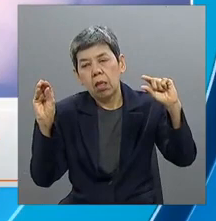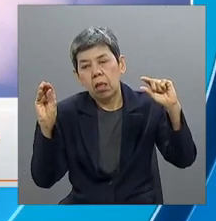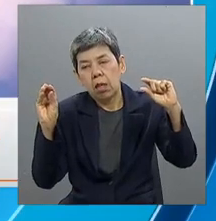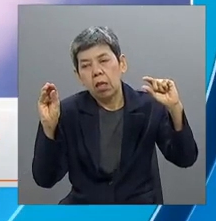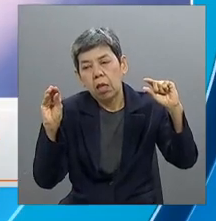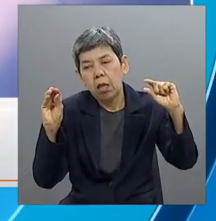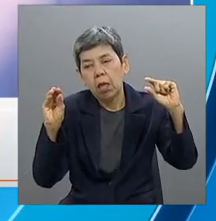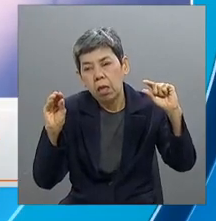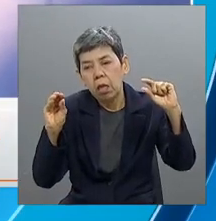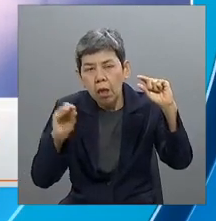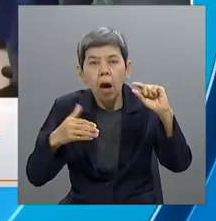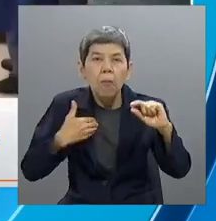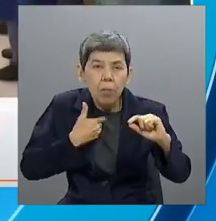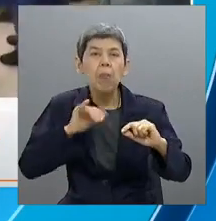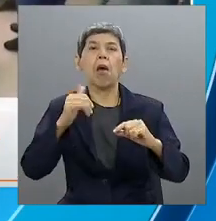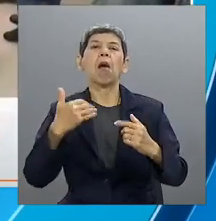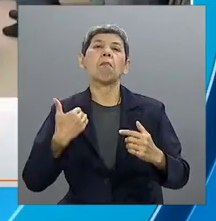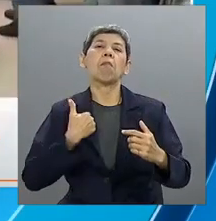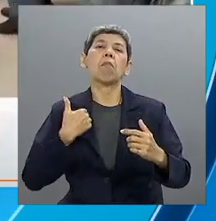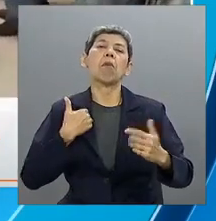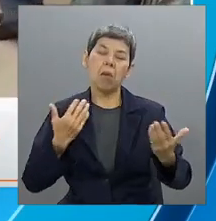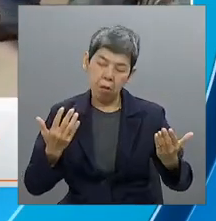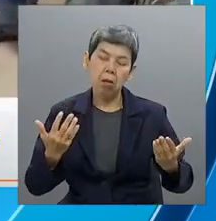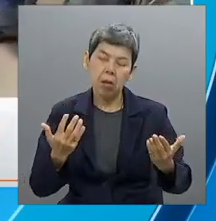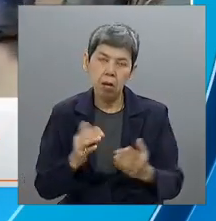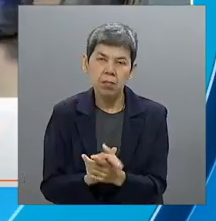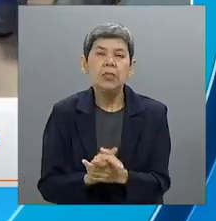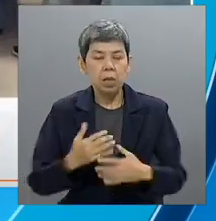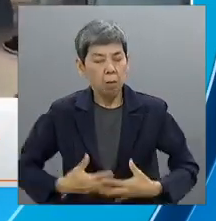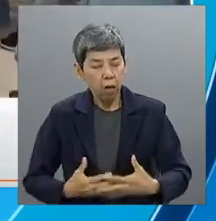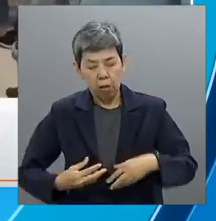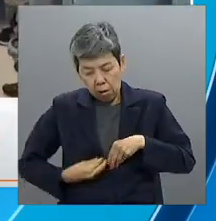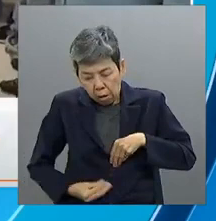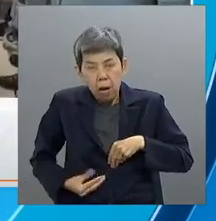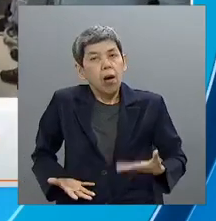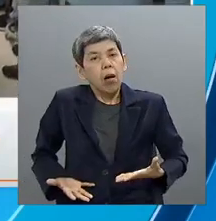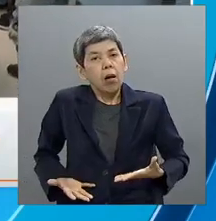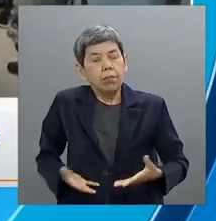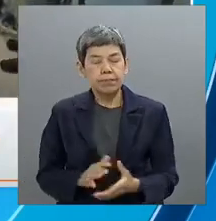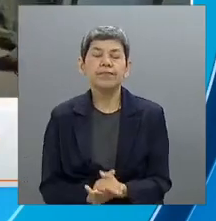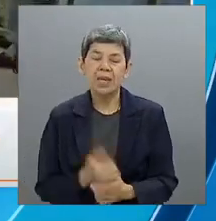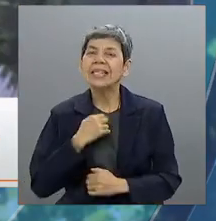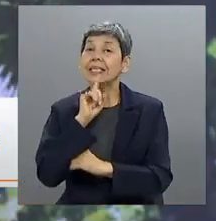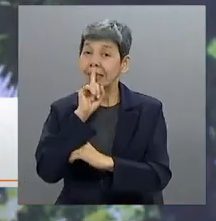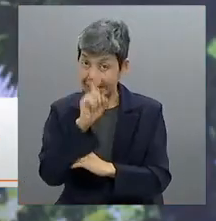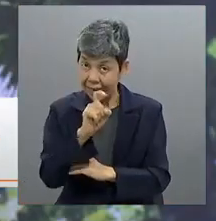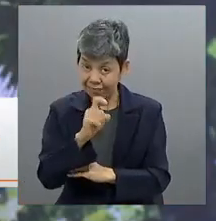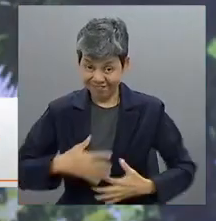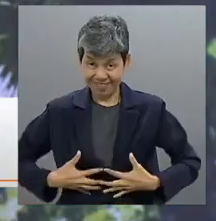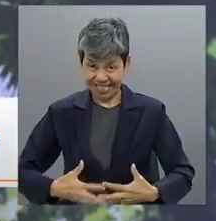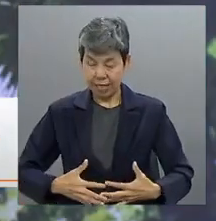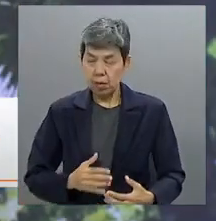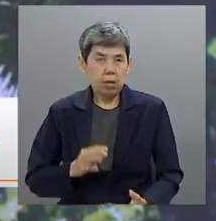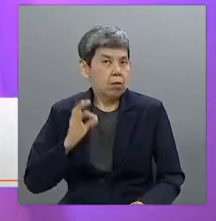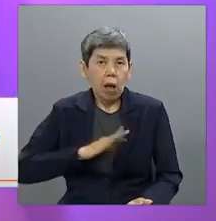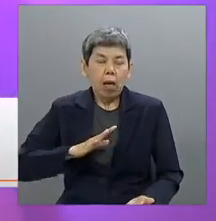ายนั่นเองก็เลยไปคาอยู่ตามท่อนำไข่ก็เลยเกิดการตั้งครรภ์นอกมดลูกขึ้น ทีนี้มาถึงเรื่องของการตั้งครรภ์แบบไม่รู้ตัวกันบ้างดีก